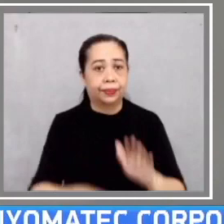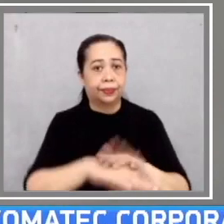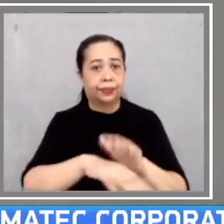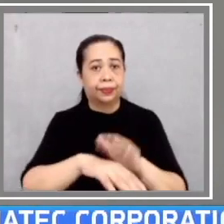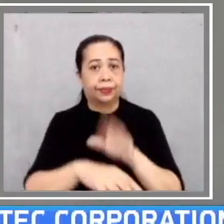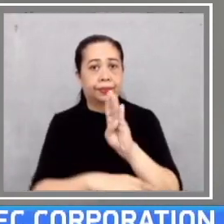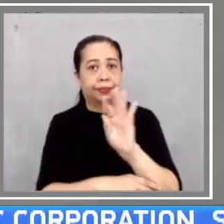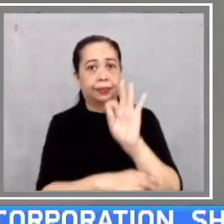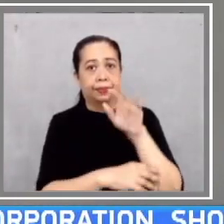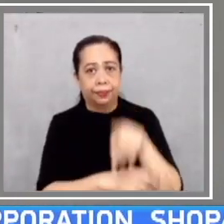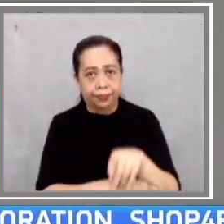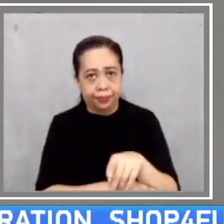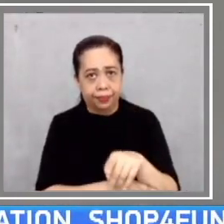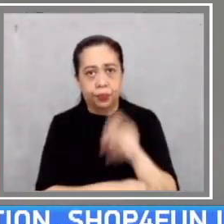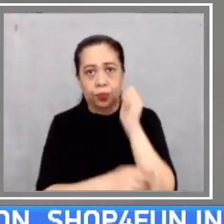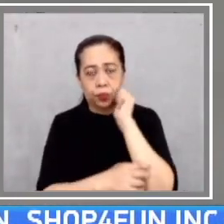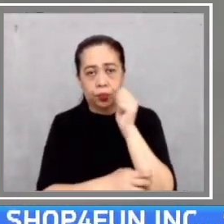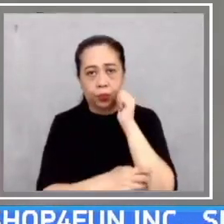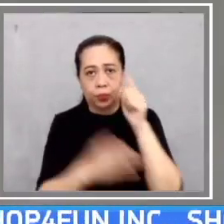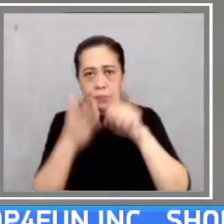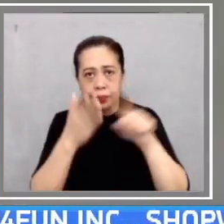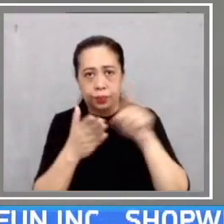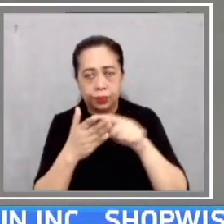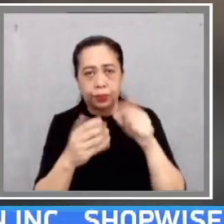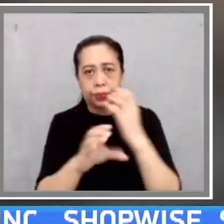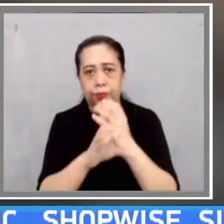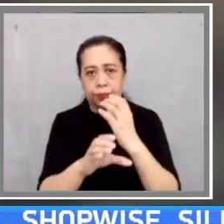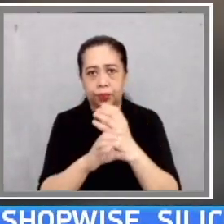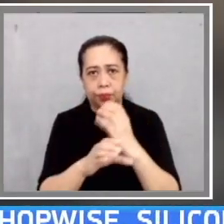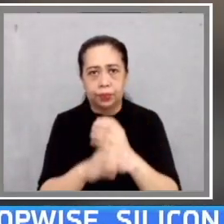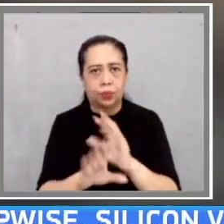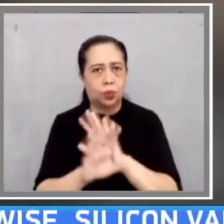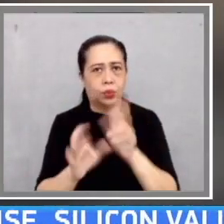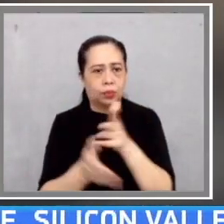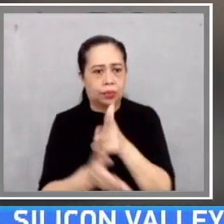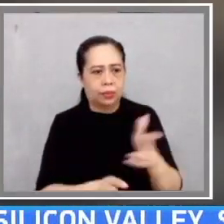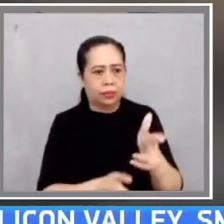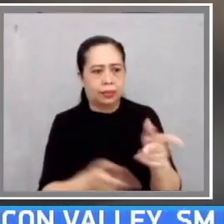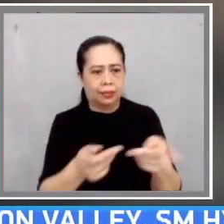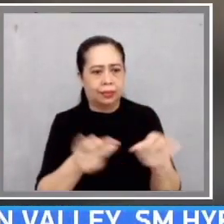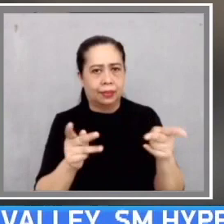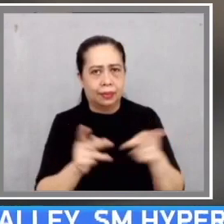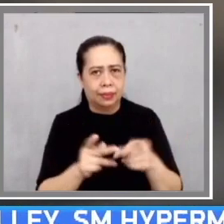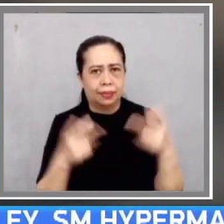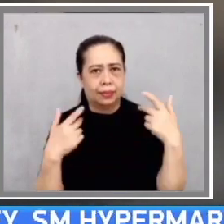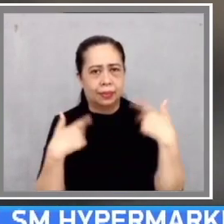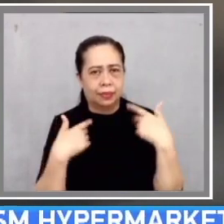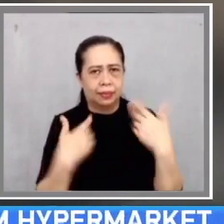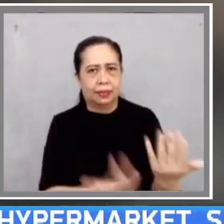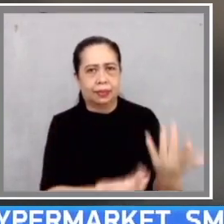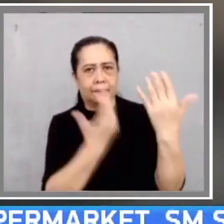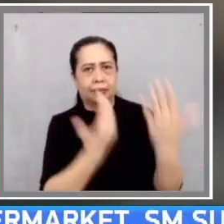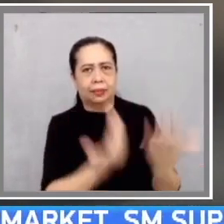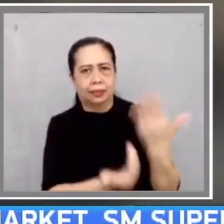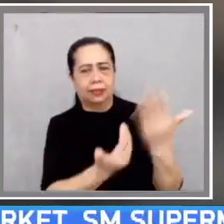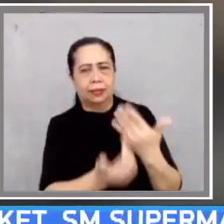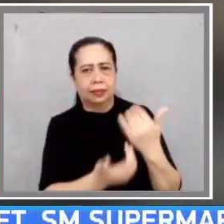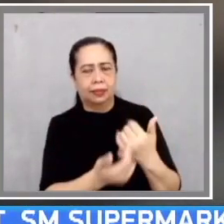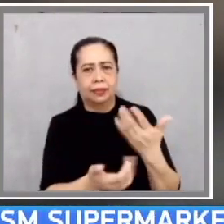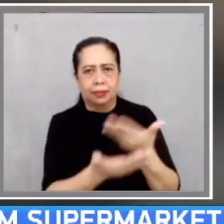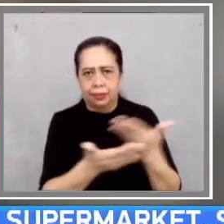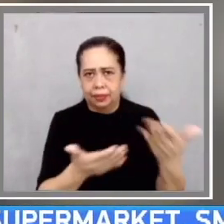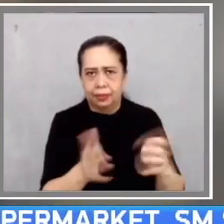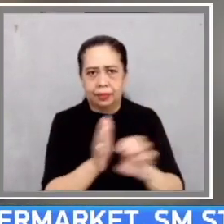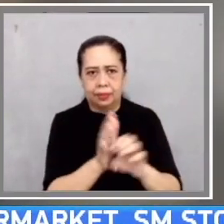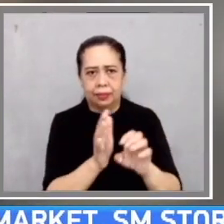Protection, laging ipacheck ang sasakyan. Huwag ding pumarada sa lugar na may flammables o maaring masunog gaya ng